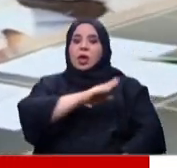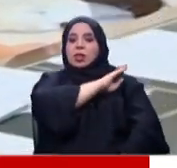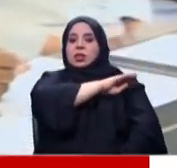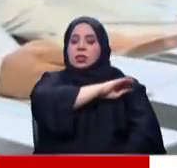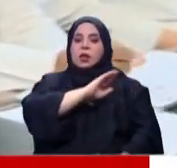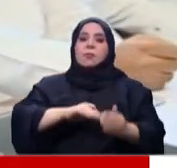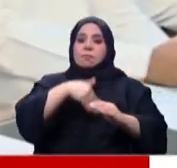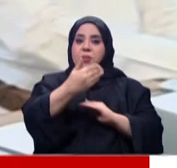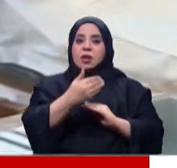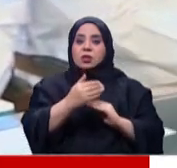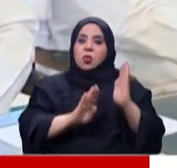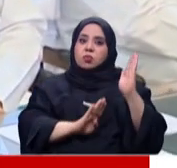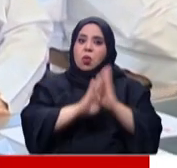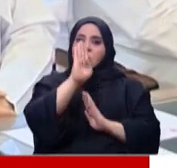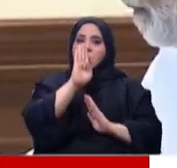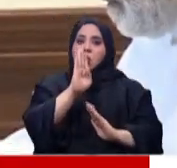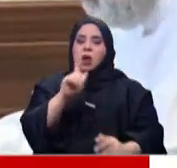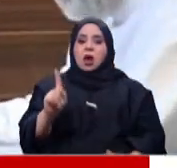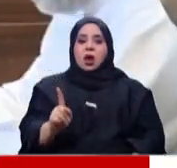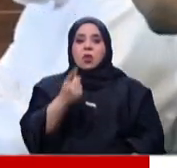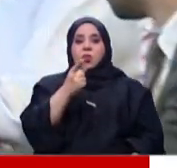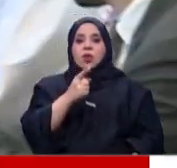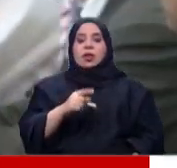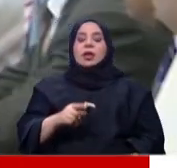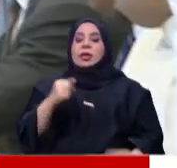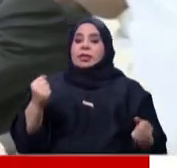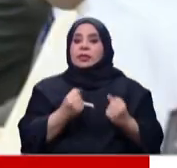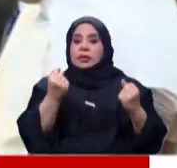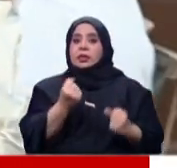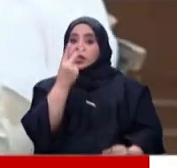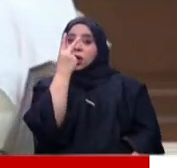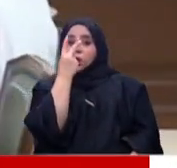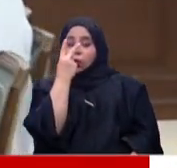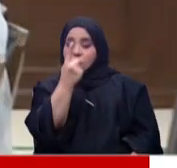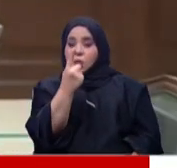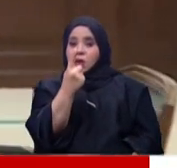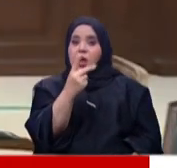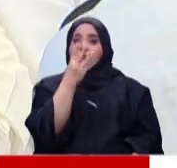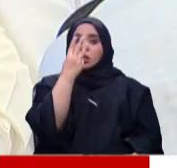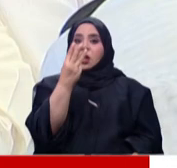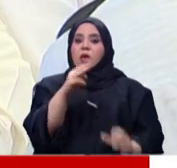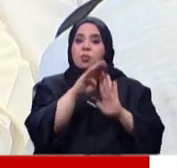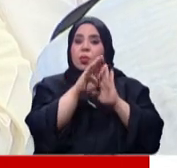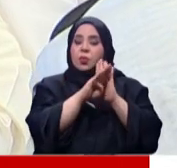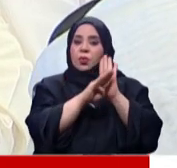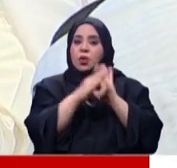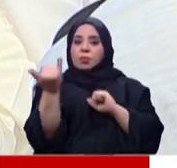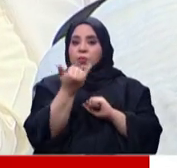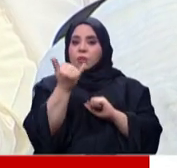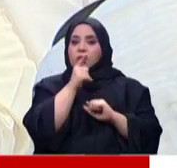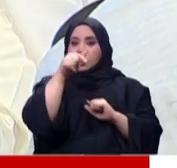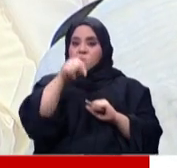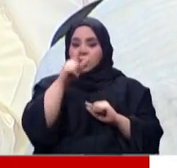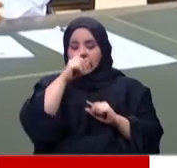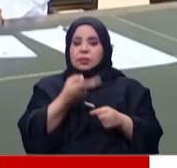بعد النجاح المشهود الذي حققته النسخة الأولى بثلاث مبادرات أساسية تتمثل في